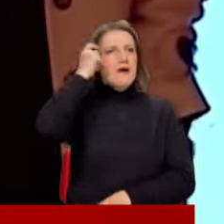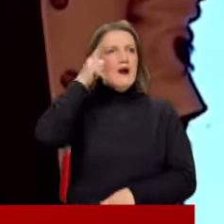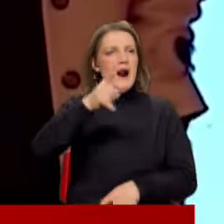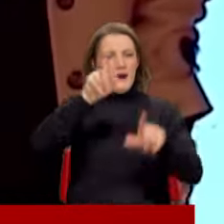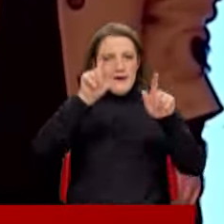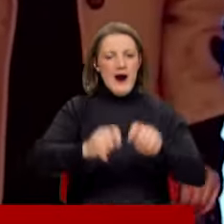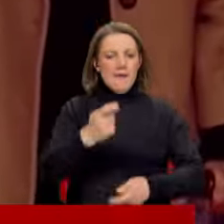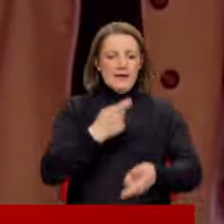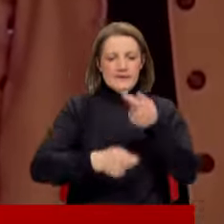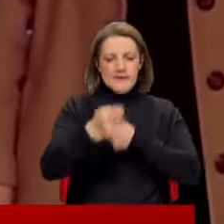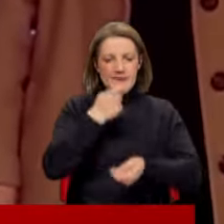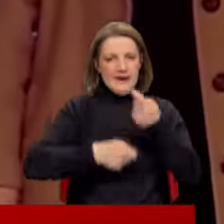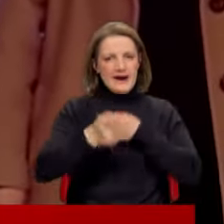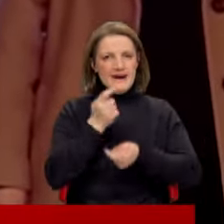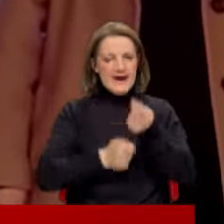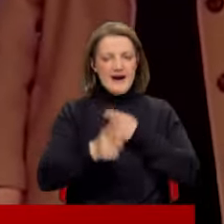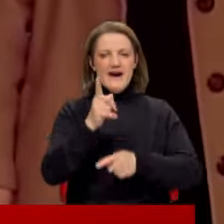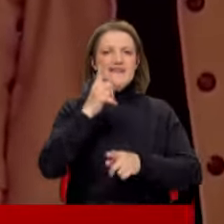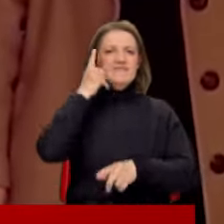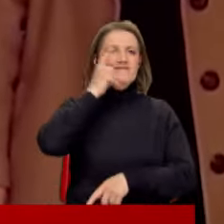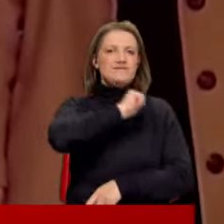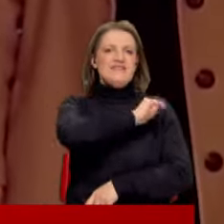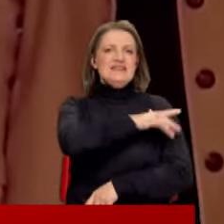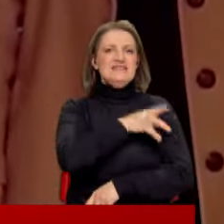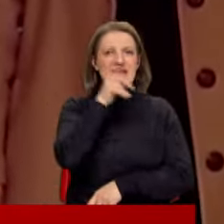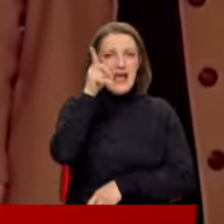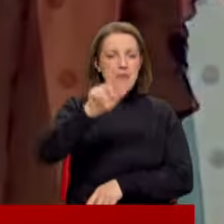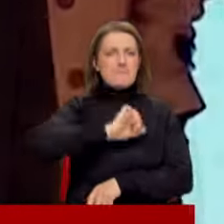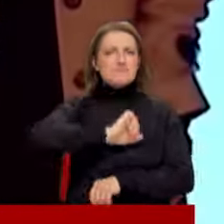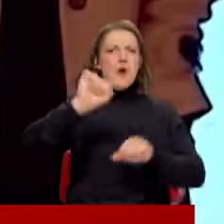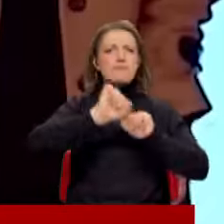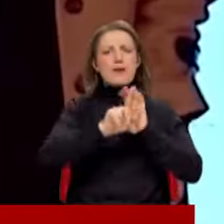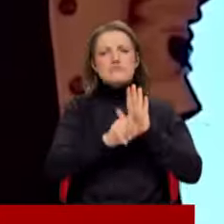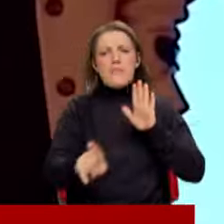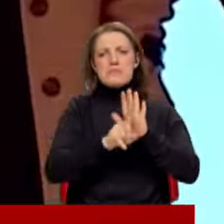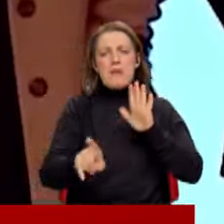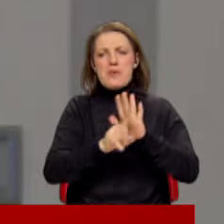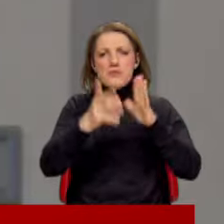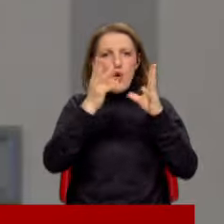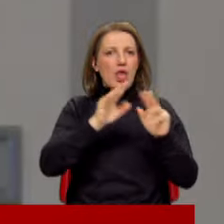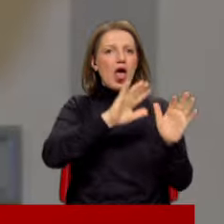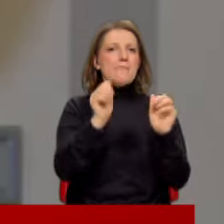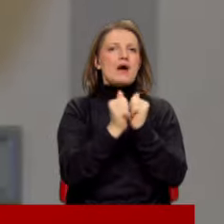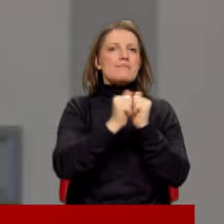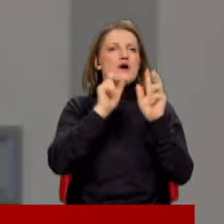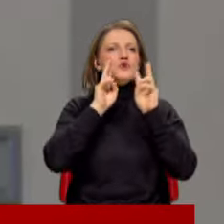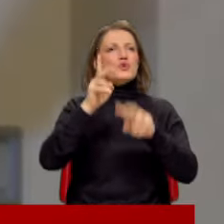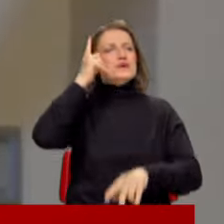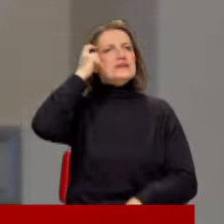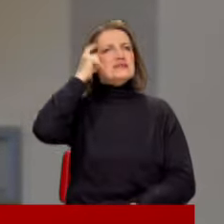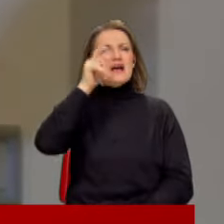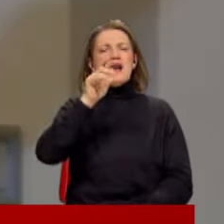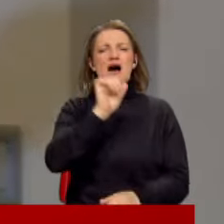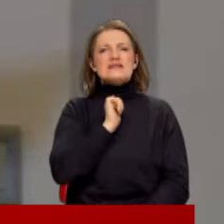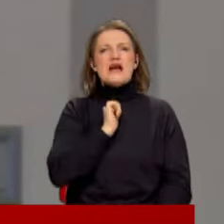İsrail'le yaptığı ticaretin Filistin'e bomba olarak yağdığını hep birlikte görüyoruz. İsrail askerlerinin suyu